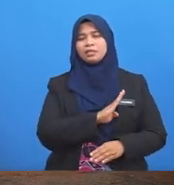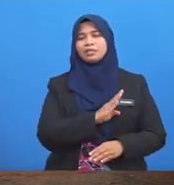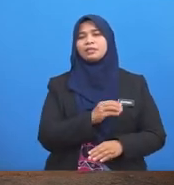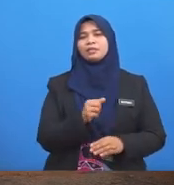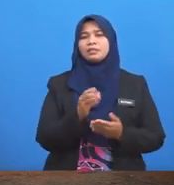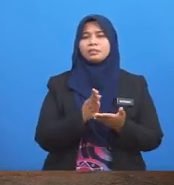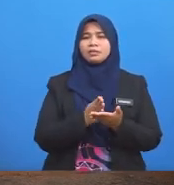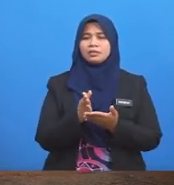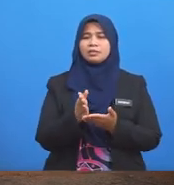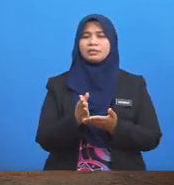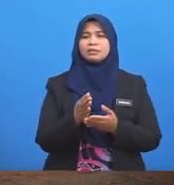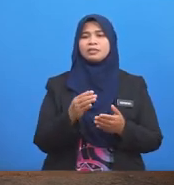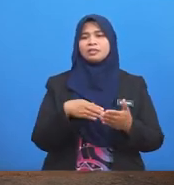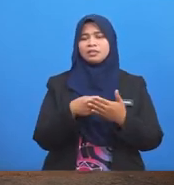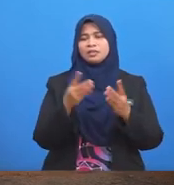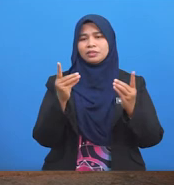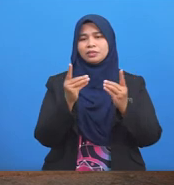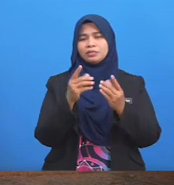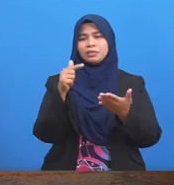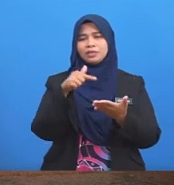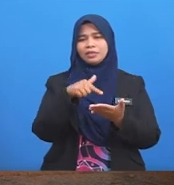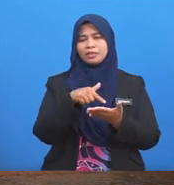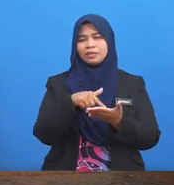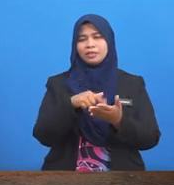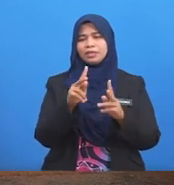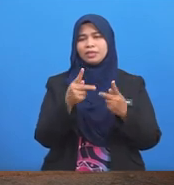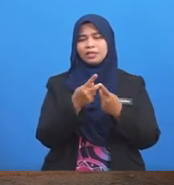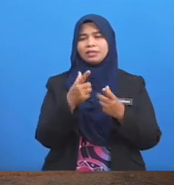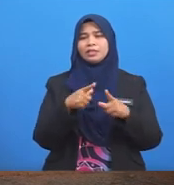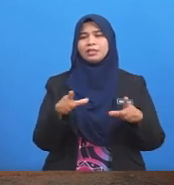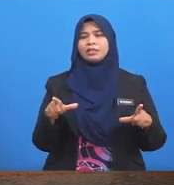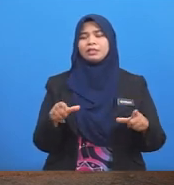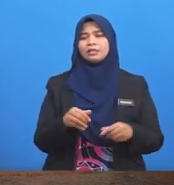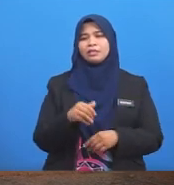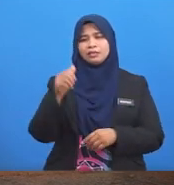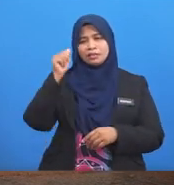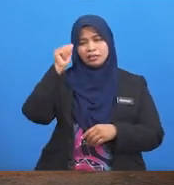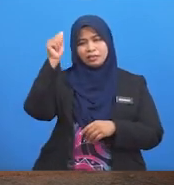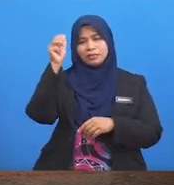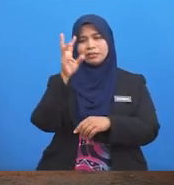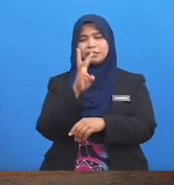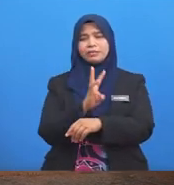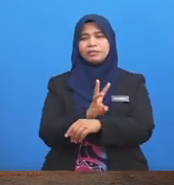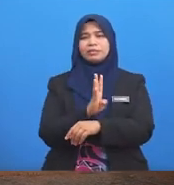berjumpa lagi pada kelas yang akan datang. Ilal liqa wa ma'assalamah wa billahi taufiq